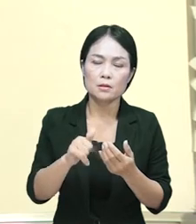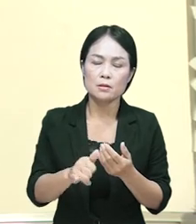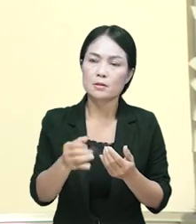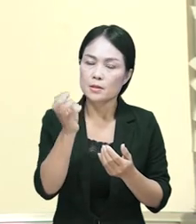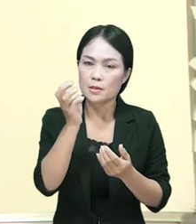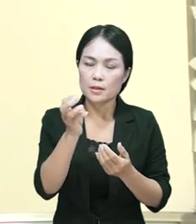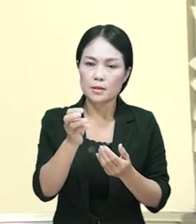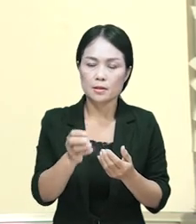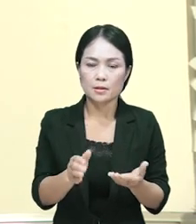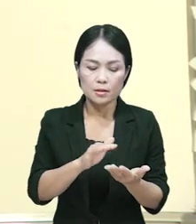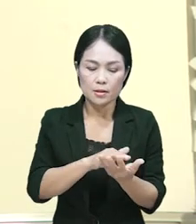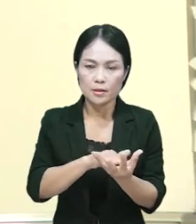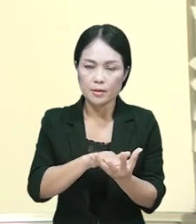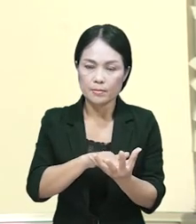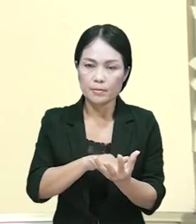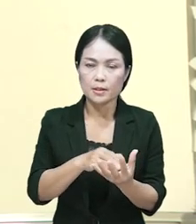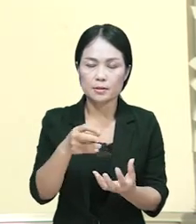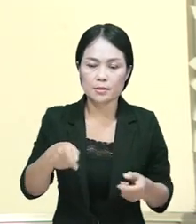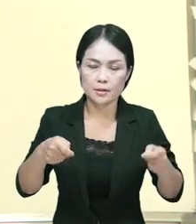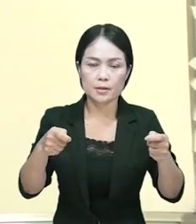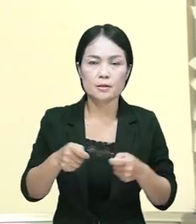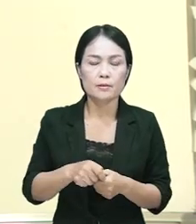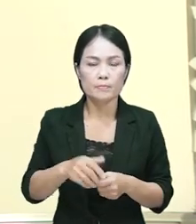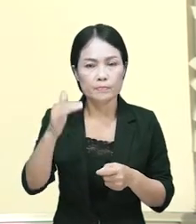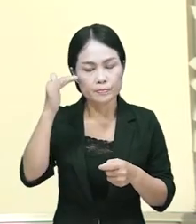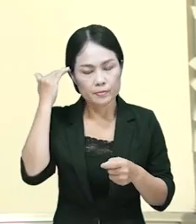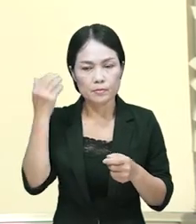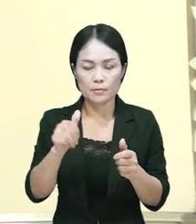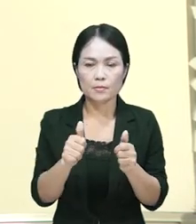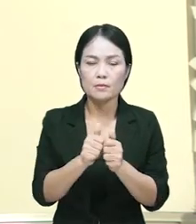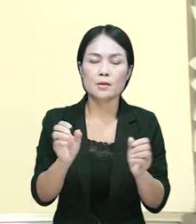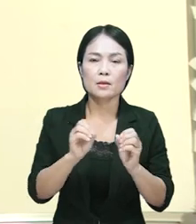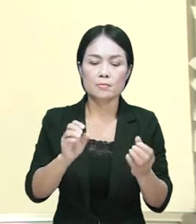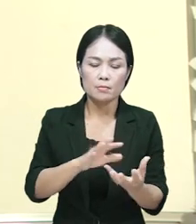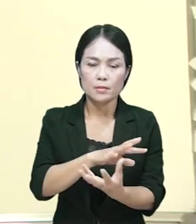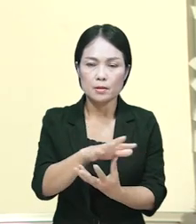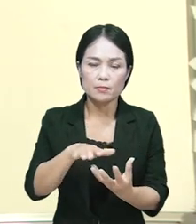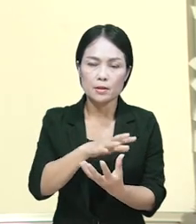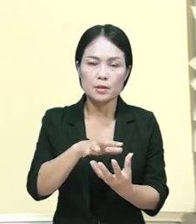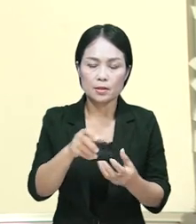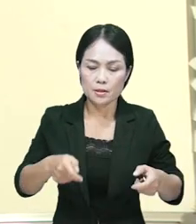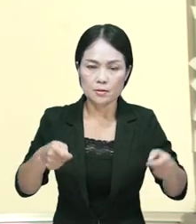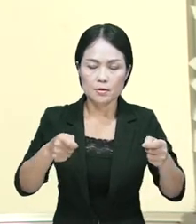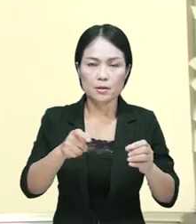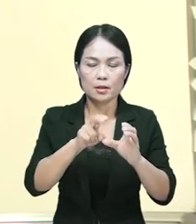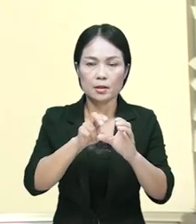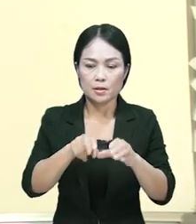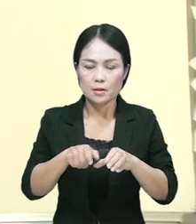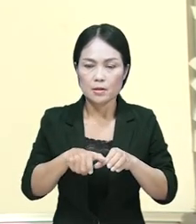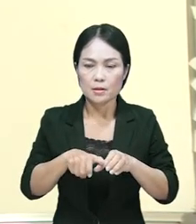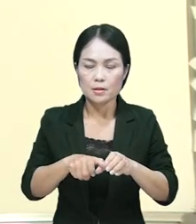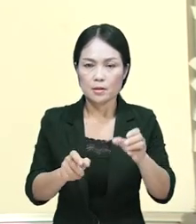ចនៅបាតឆ្នាំងប្តីមិនលាងឆ្នាំងនោះទេហើយចេញទៅភ្ជួរស្រែ